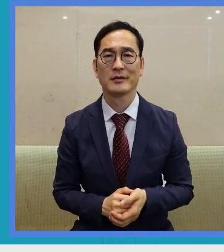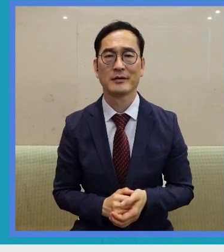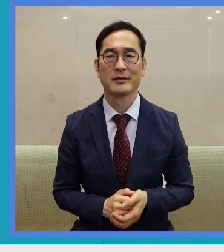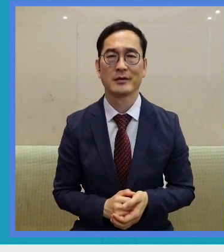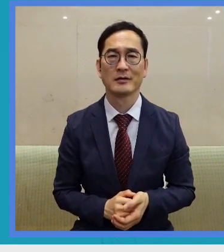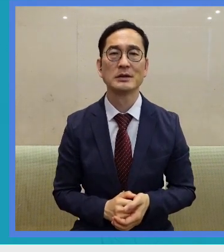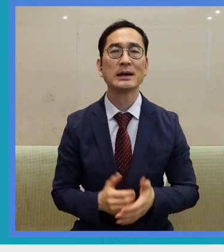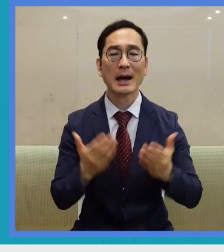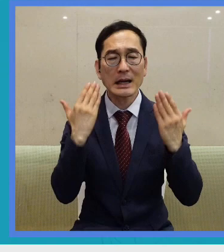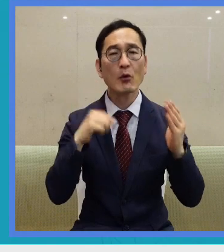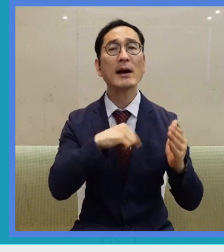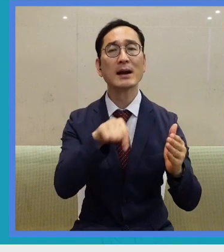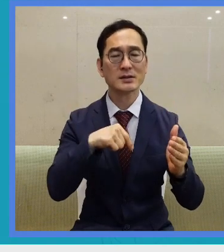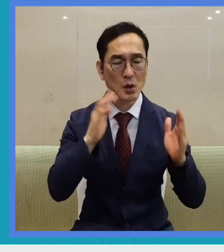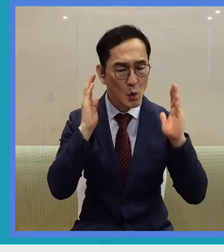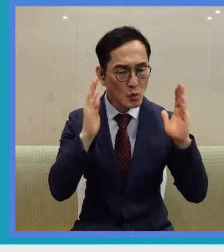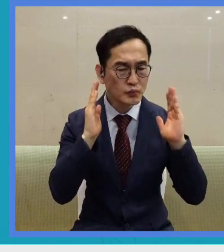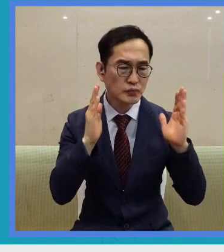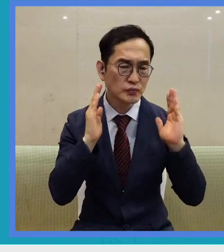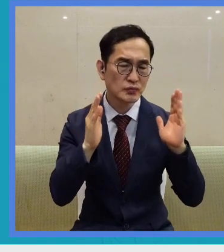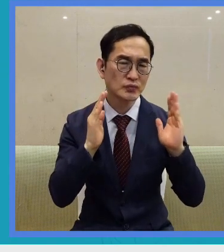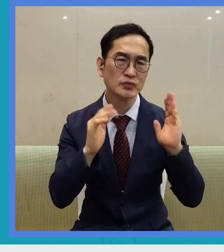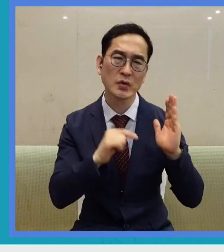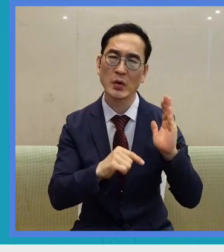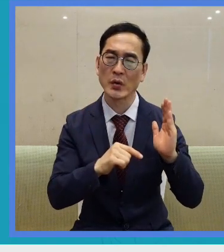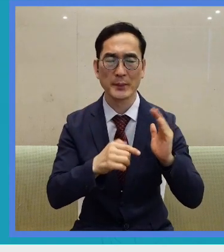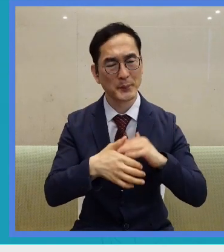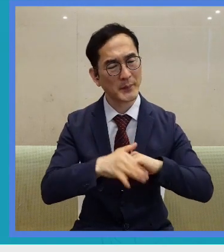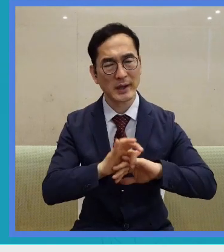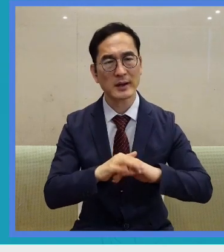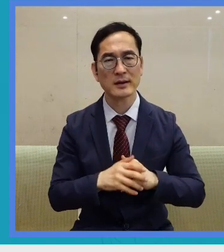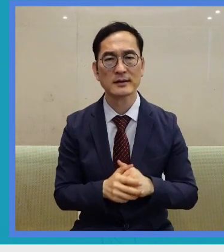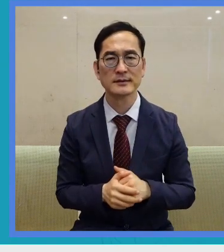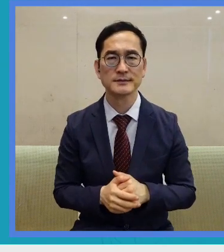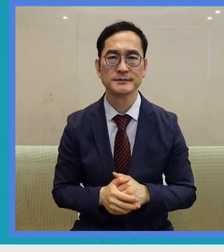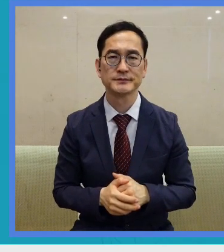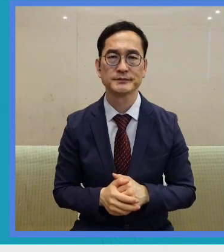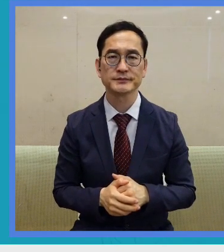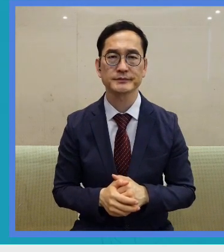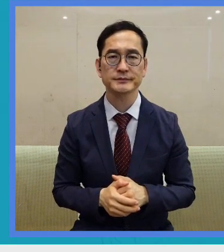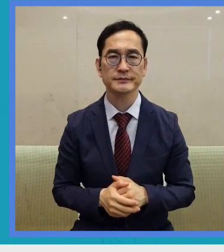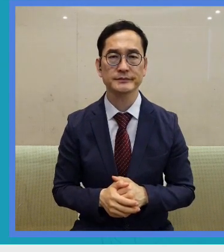가정 내에서의 학습이 사실은 불가능한 상태였다라고 보고하고 있습니다.